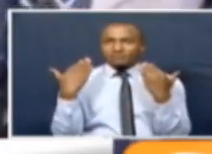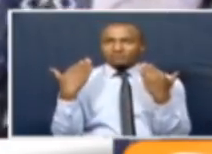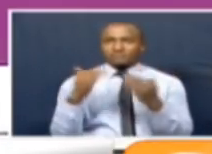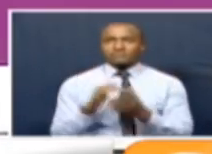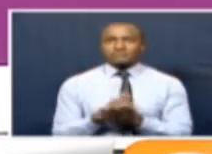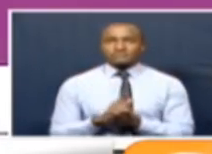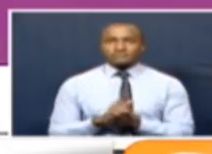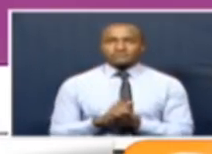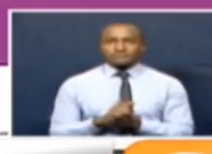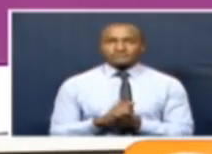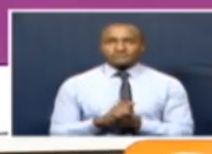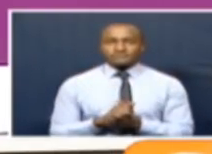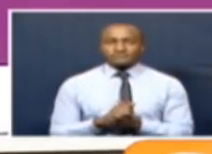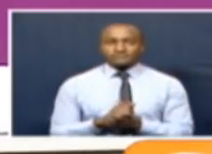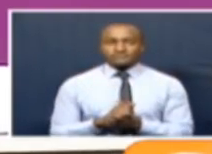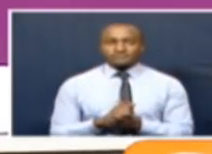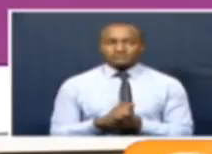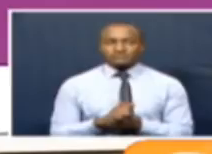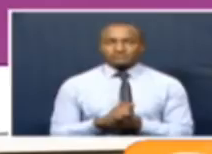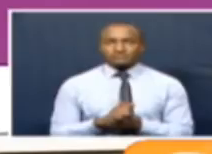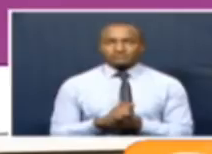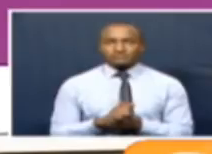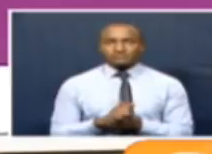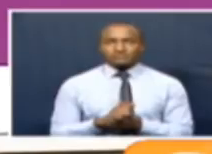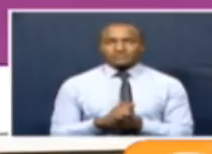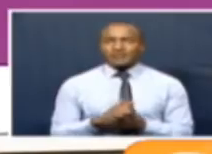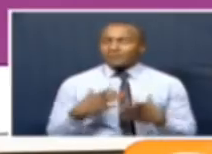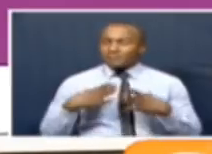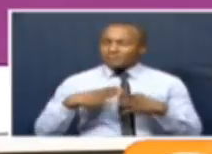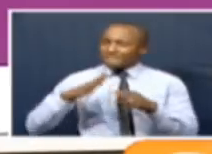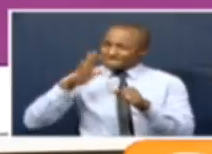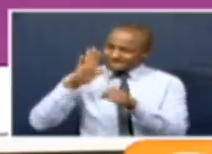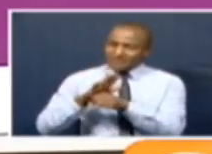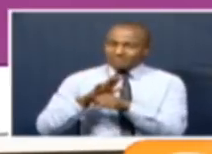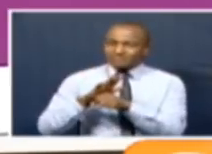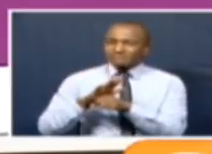Na mtazamaji, maelfu ya waumini wa Kikristo humu nchini wameungana na wenzao